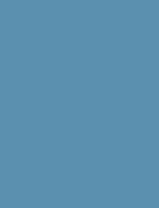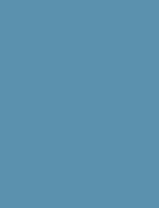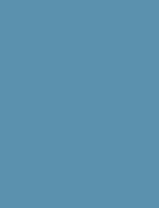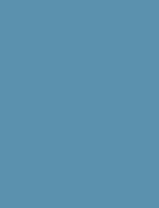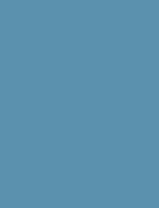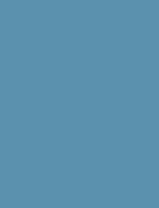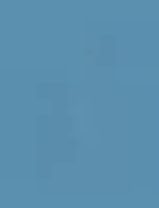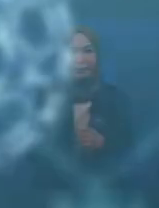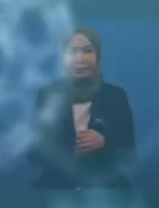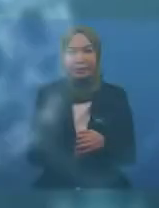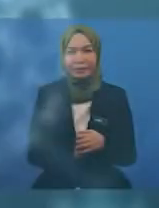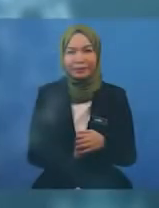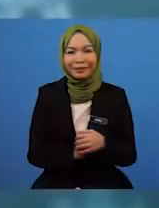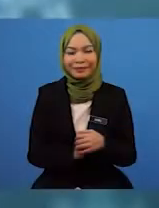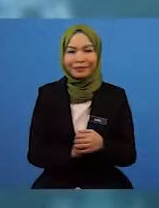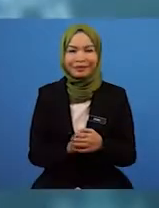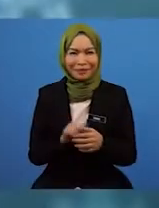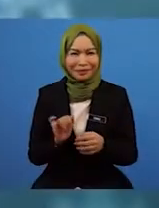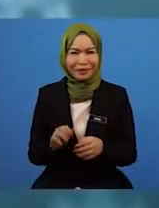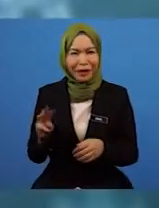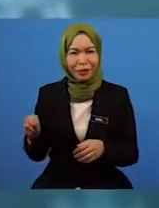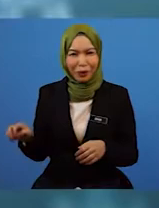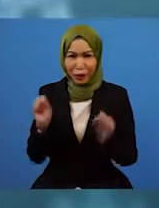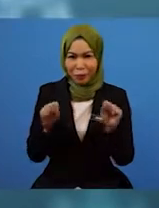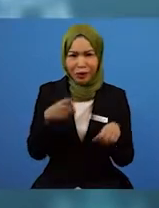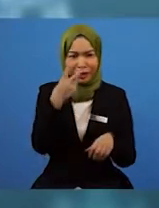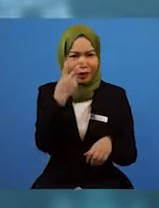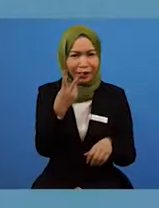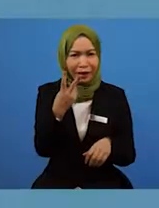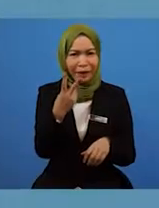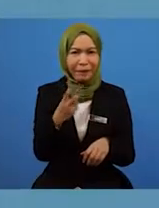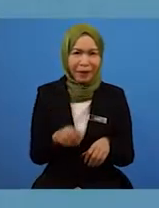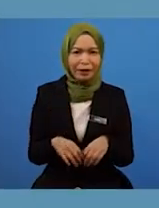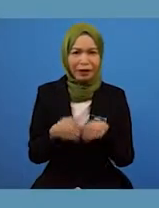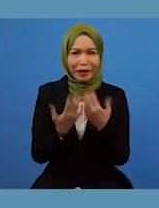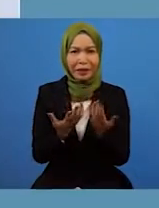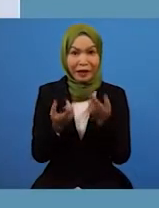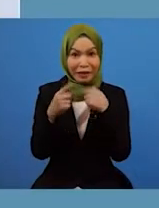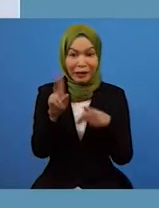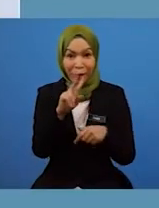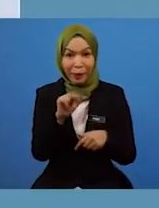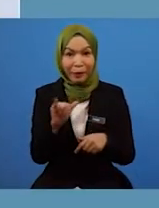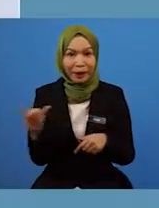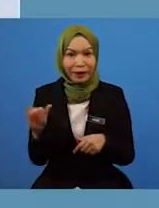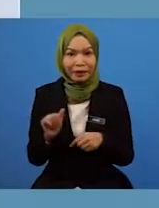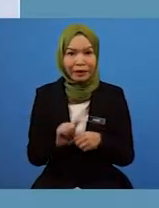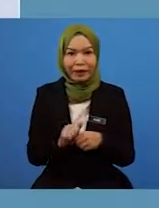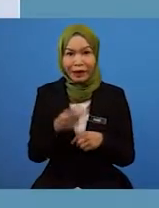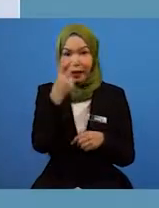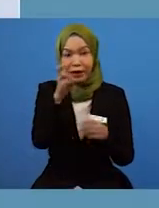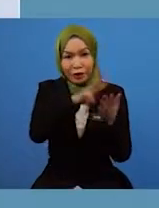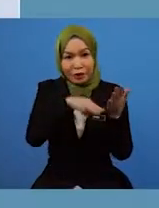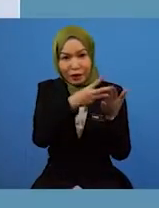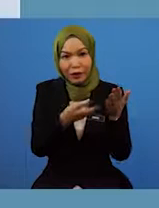kilojoule per mol. Ha, murid-murid dah boleh nampak trennya. Cuba tengok jadual ini.